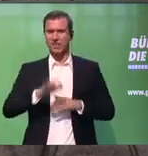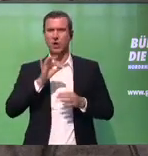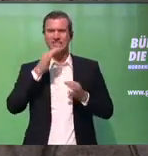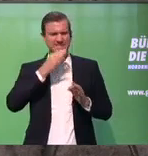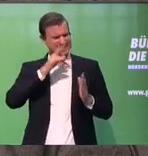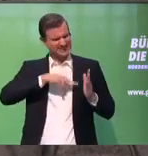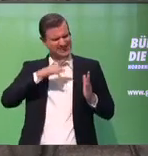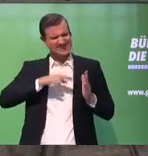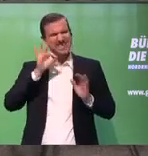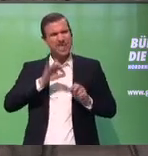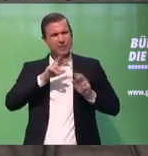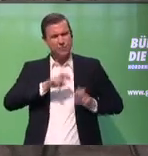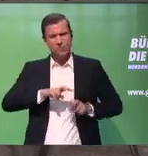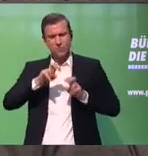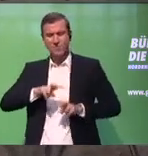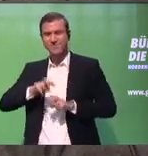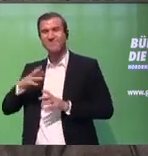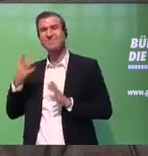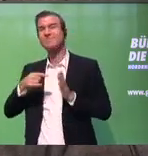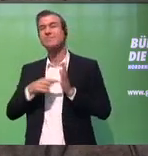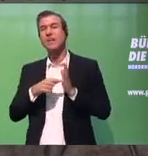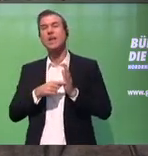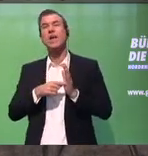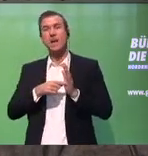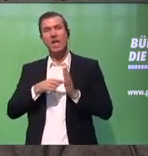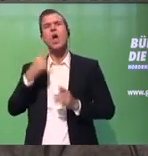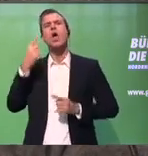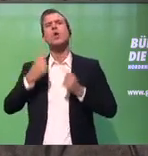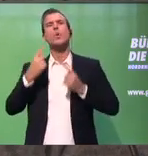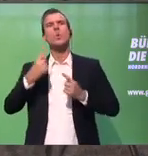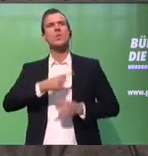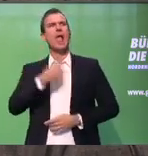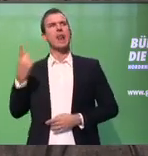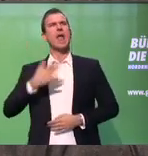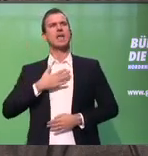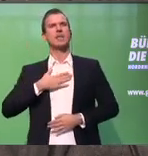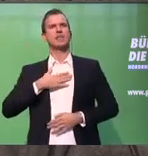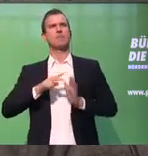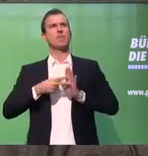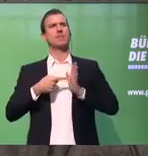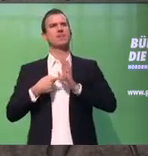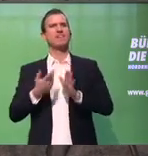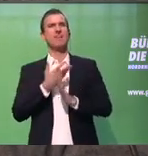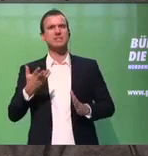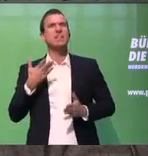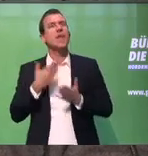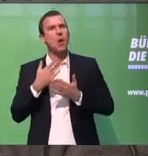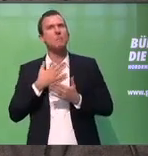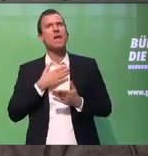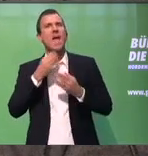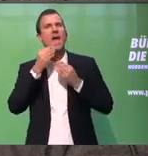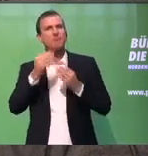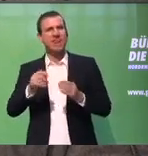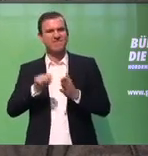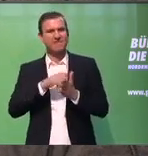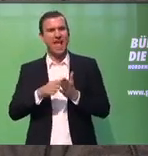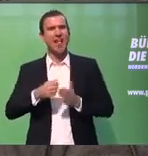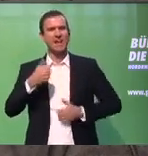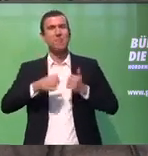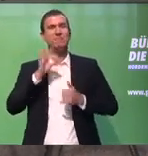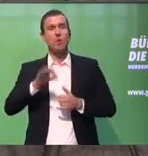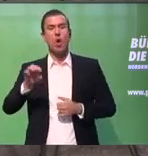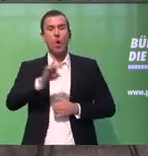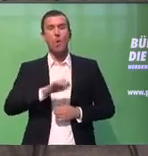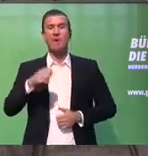studiert, der wird sehen, was grüne Alleinstellungsmerkmal ist. Und ich rate uns dazu, im Wahlkampf für die